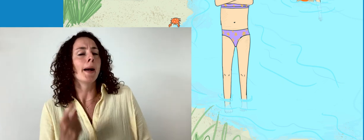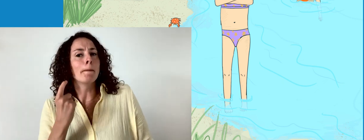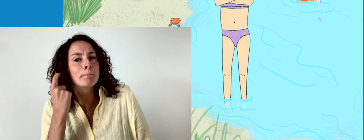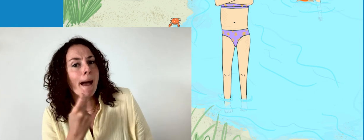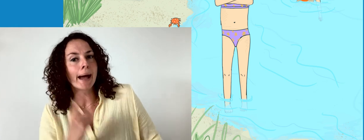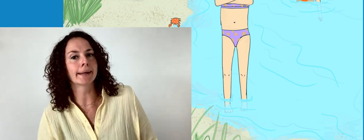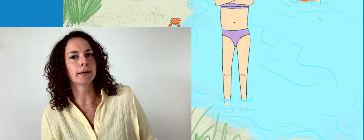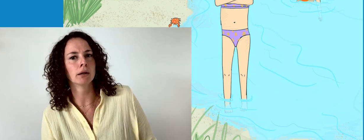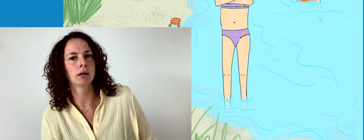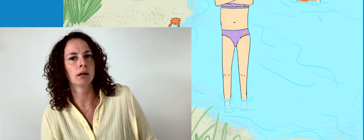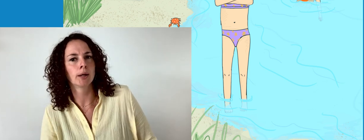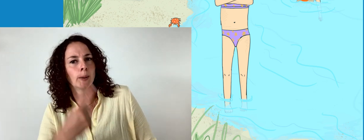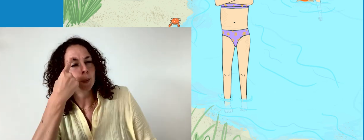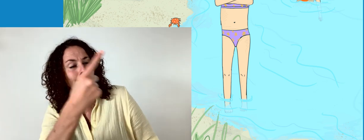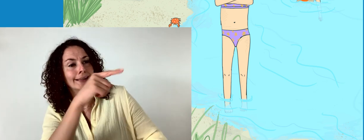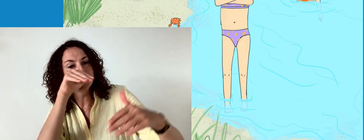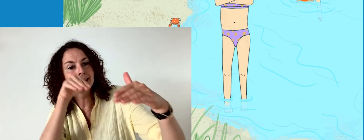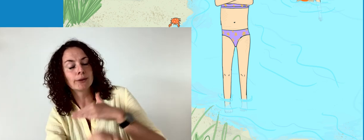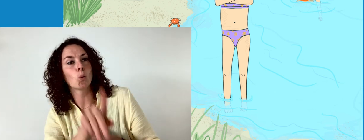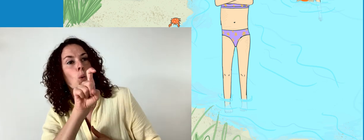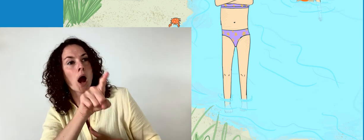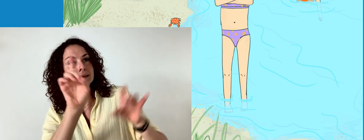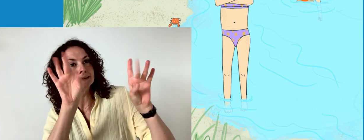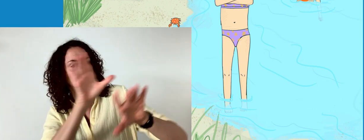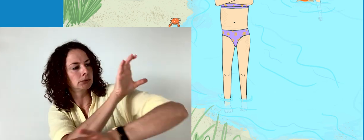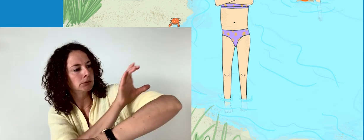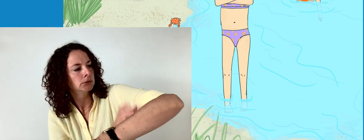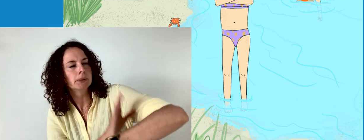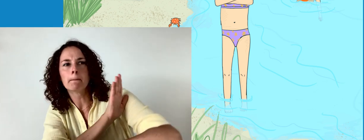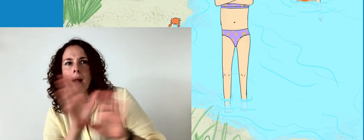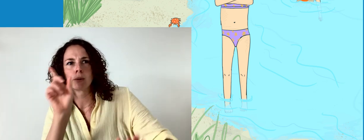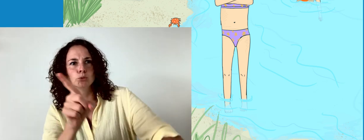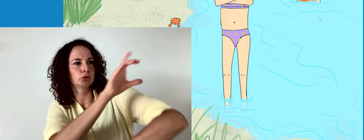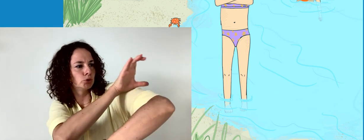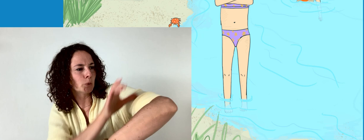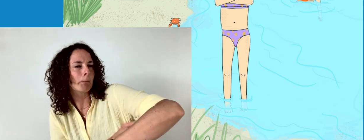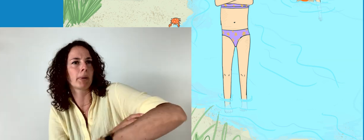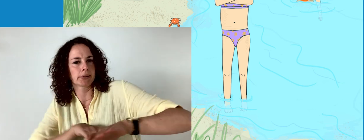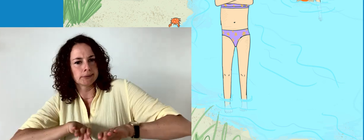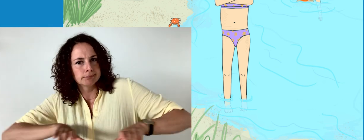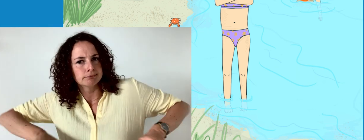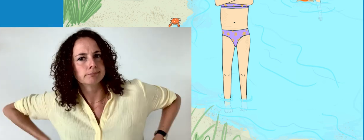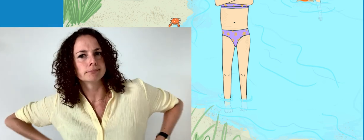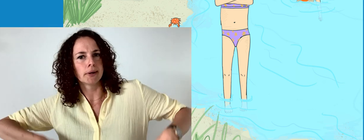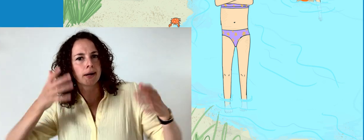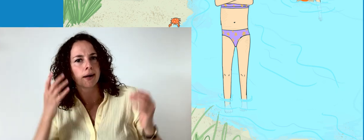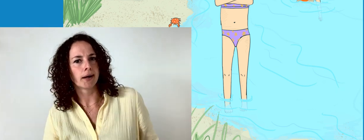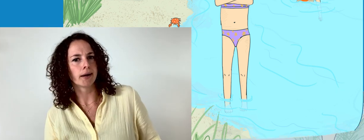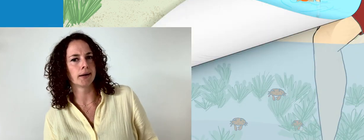Mare, roept papa Niet zonder zwembandjes het water in Dat weet je